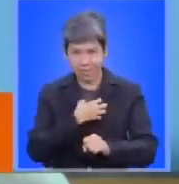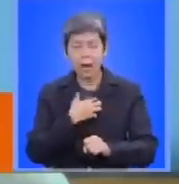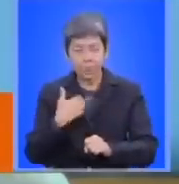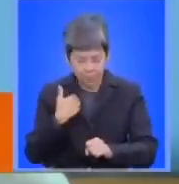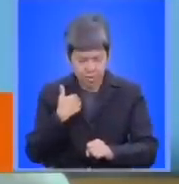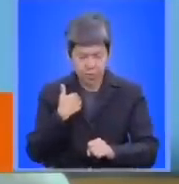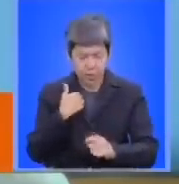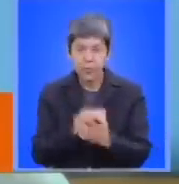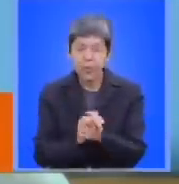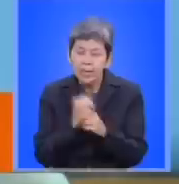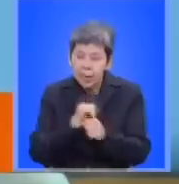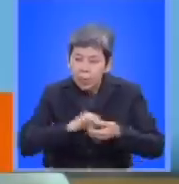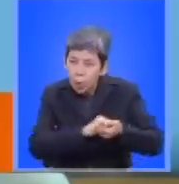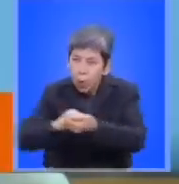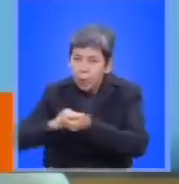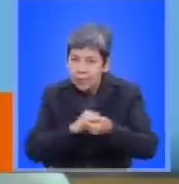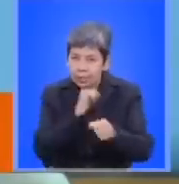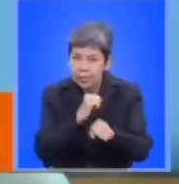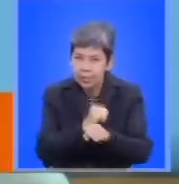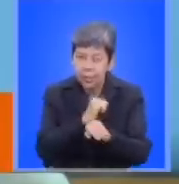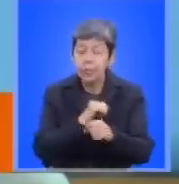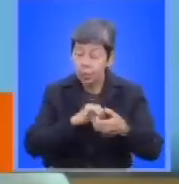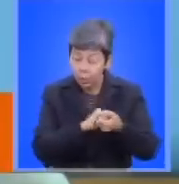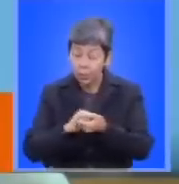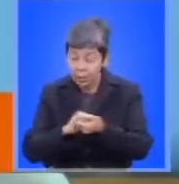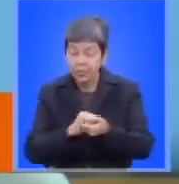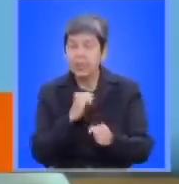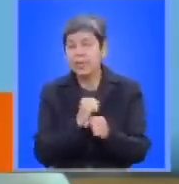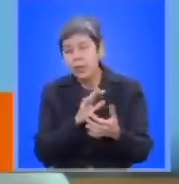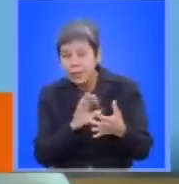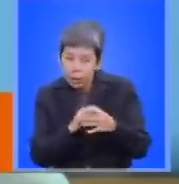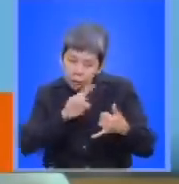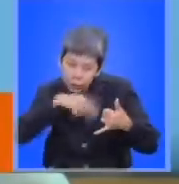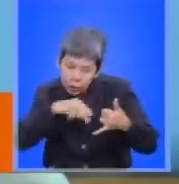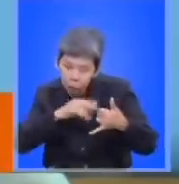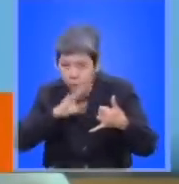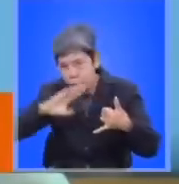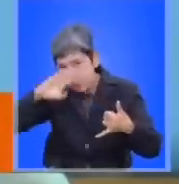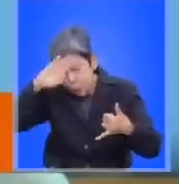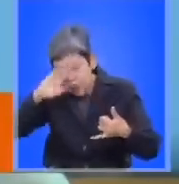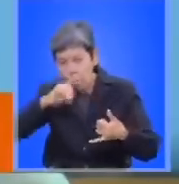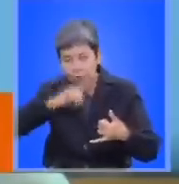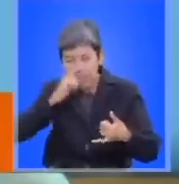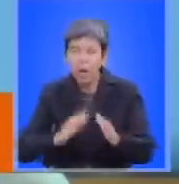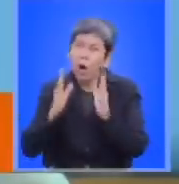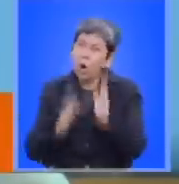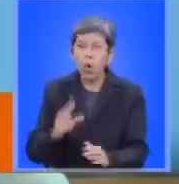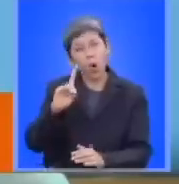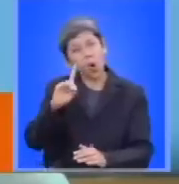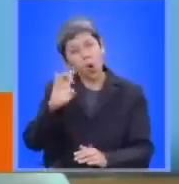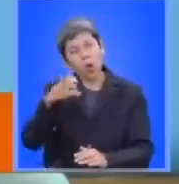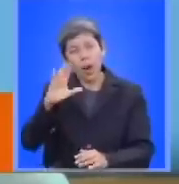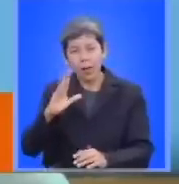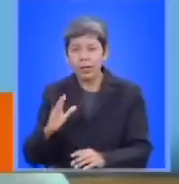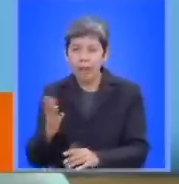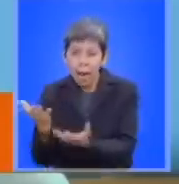การบูรณาการกำลังนะครับในการดูแลคนไทยทั้ง100กว่าคนที่จะกลับ